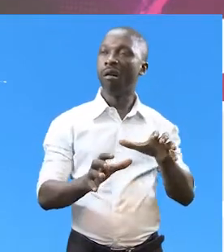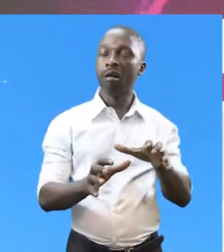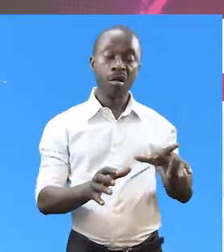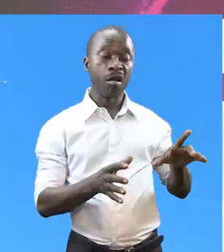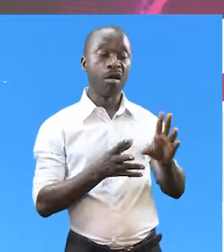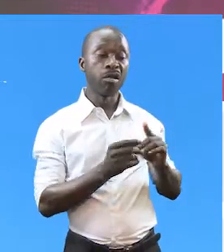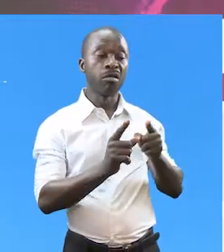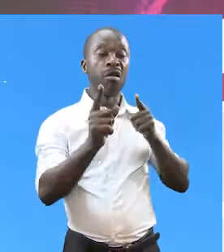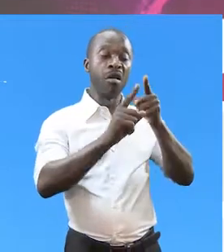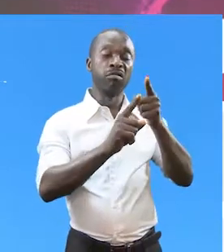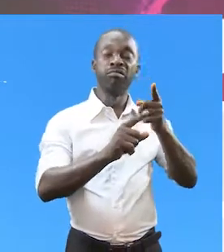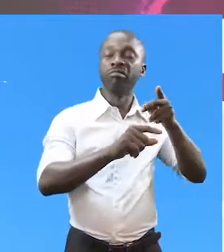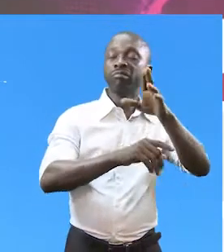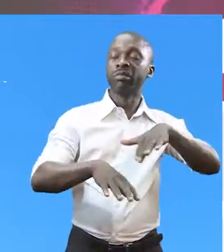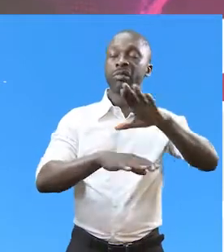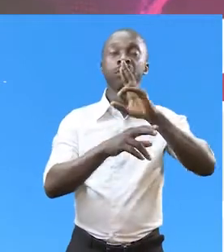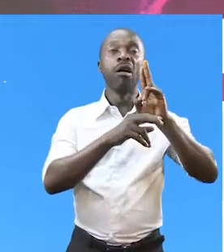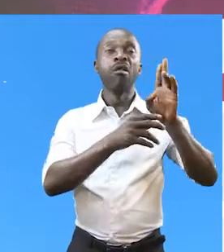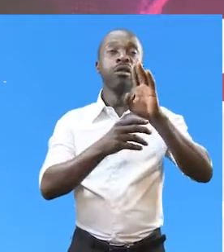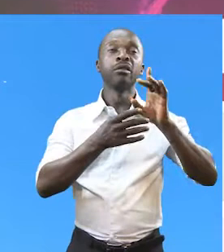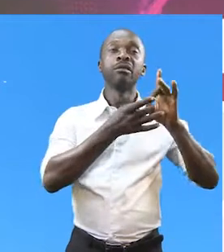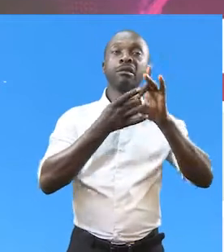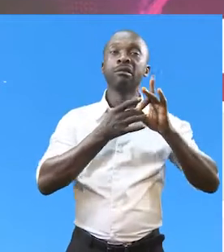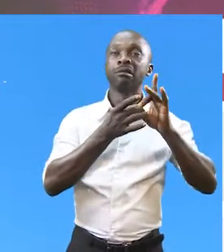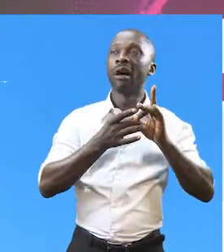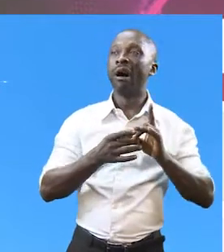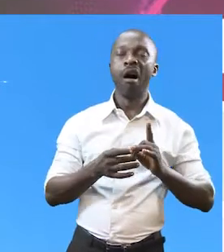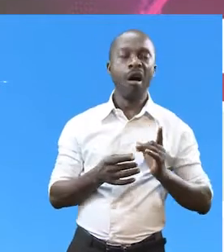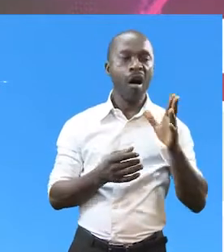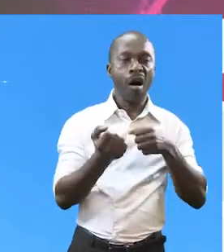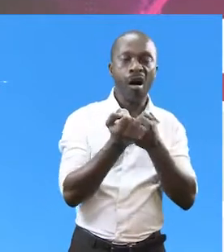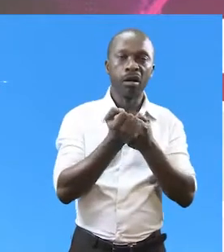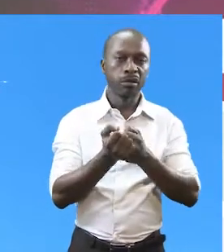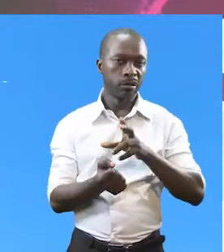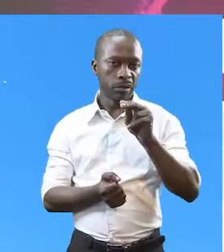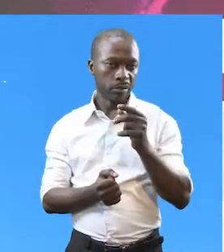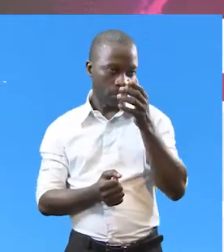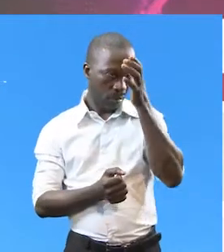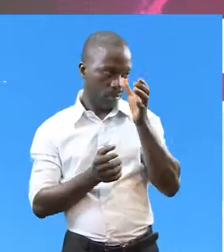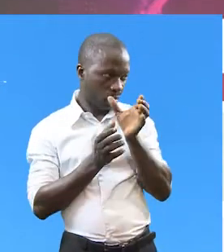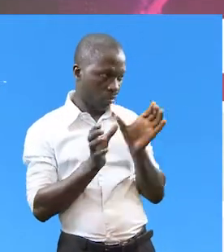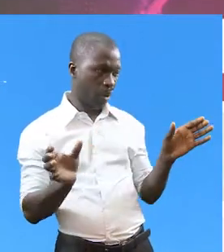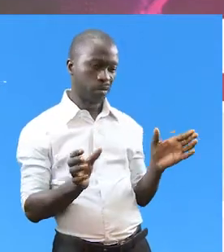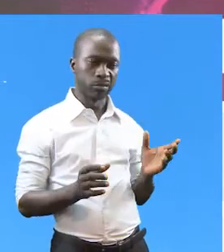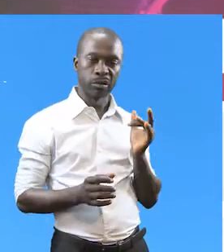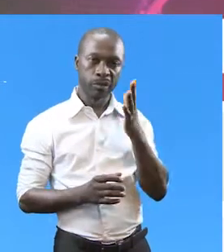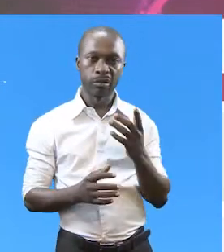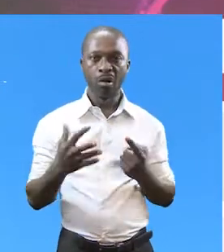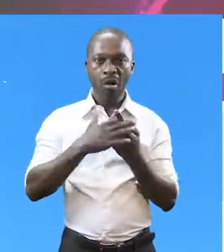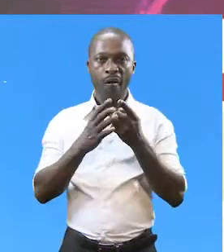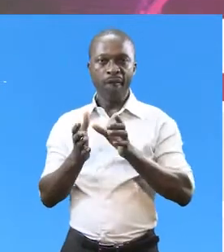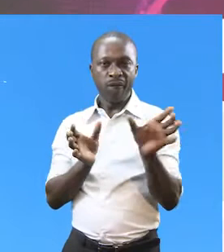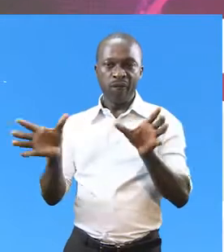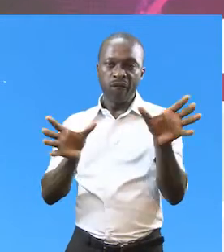prescrits dans la Constitution et chers au président de la République Paul Biya. Et au regard du caractère belliqueux et illégal de